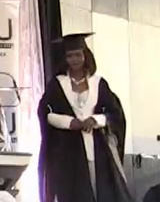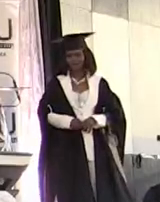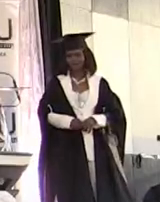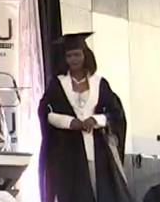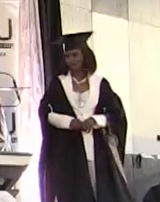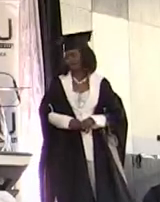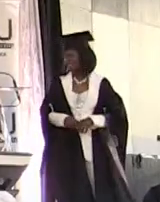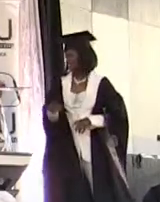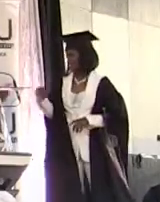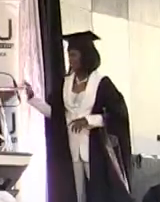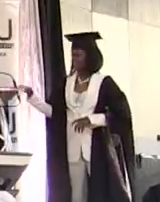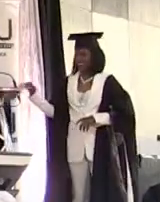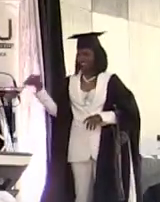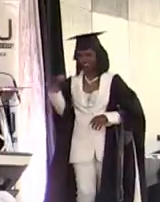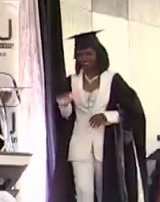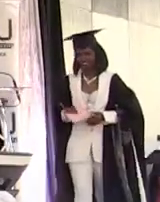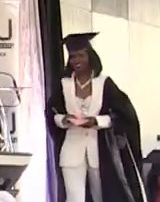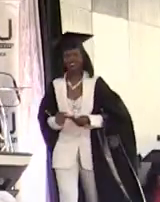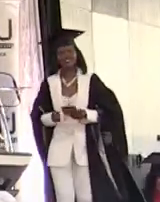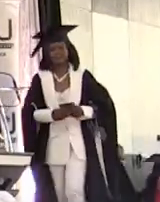Ngabazi mbalenhle.